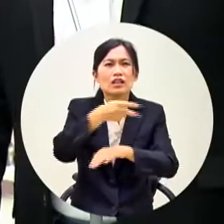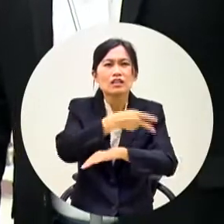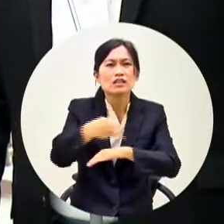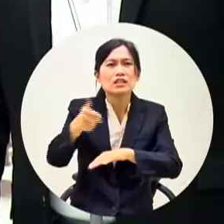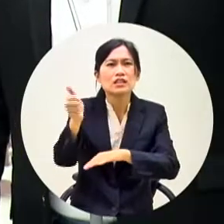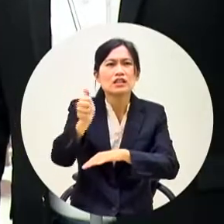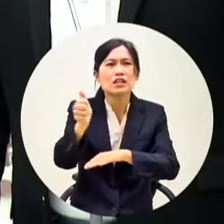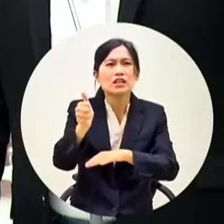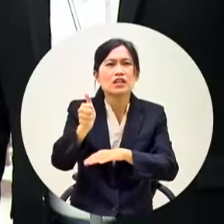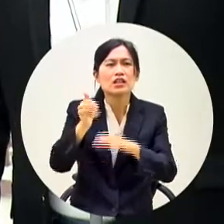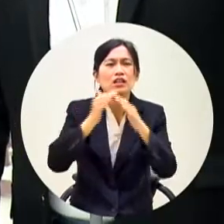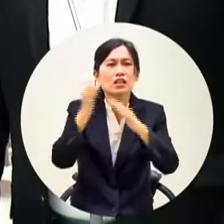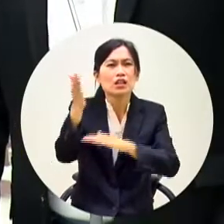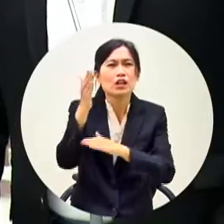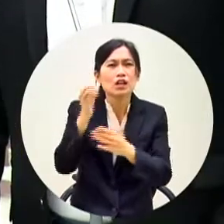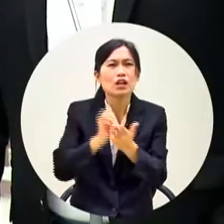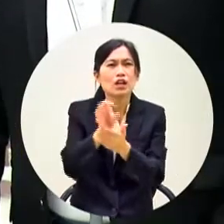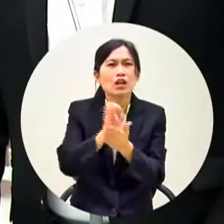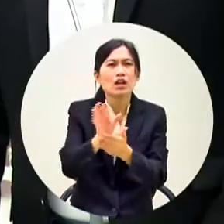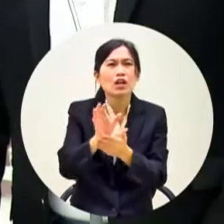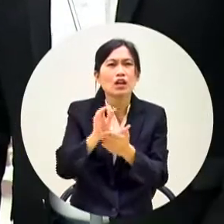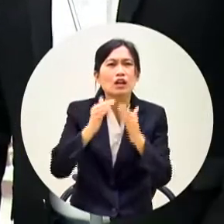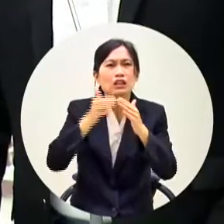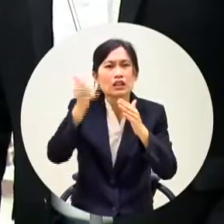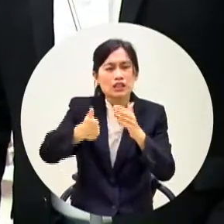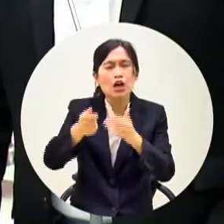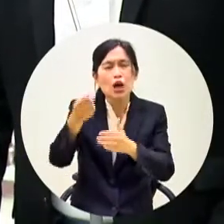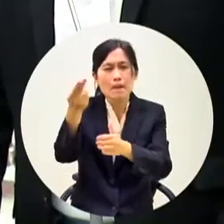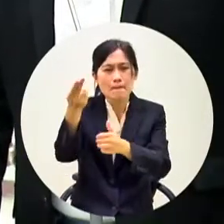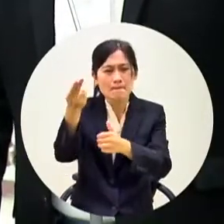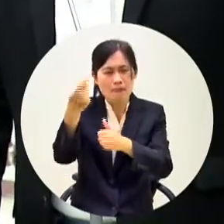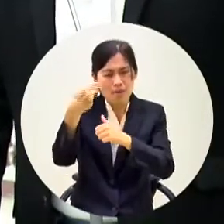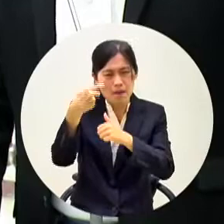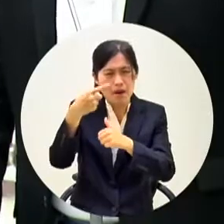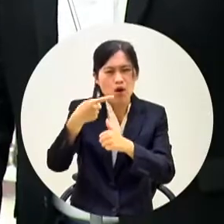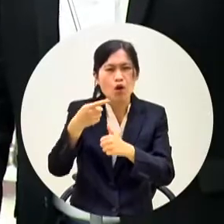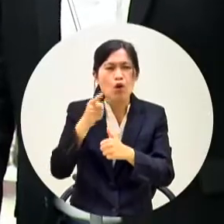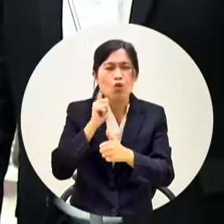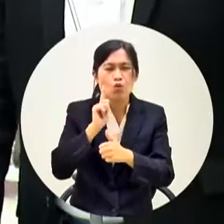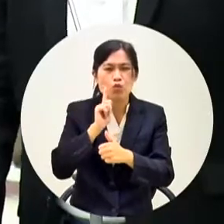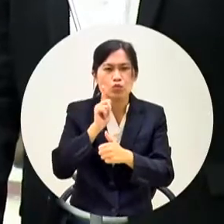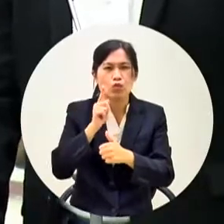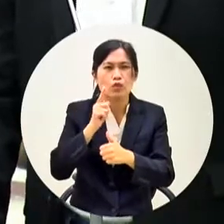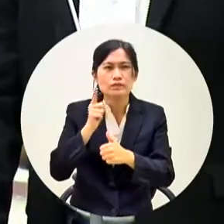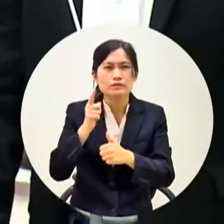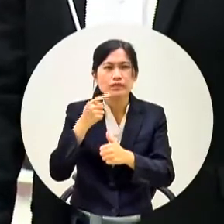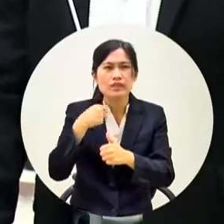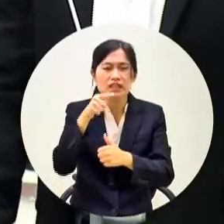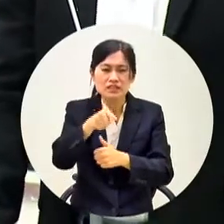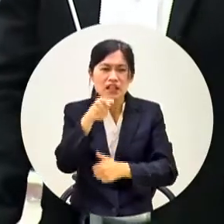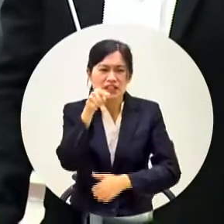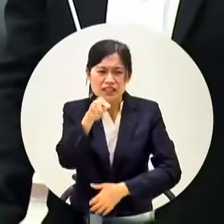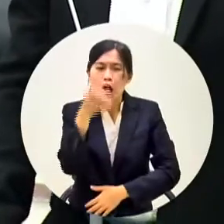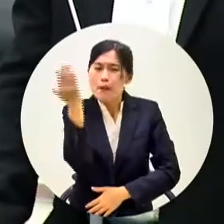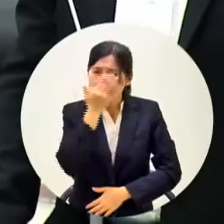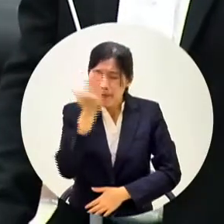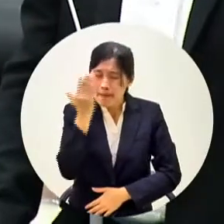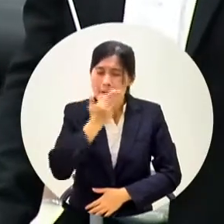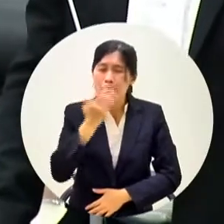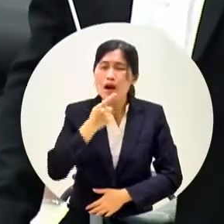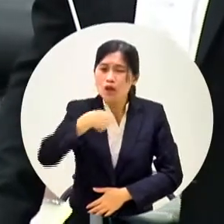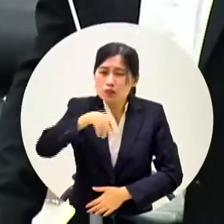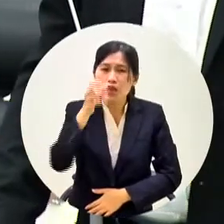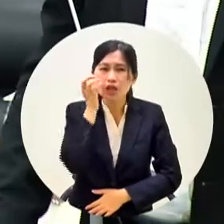市政报告的时呢，市长都有交代讲观音湖叫做水的哈，有交代我们几个跨局处的局长要过去看一下。那特